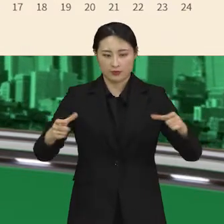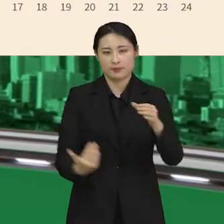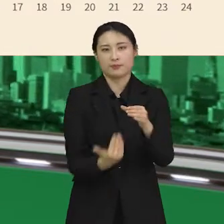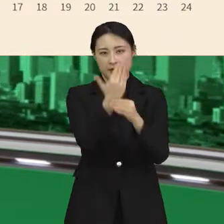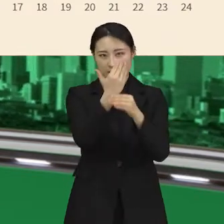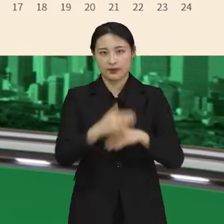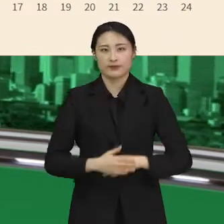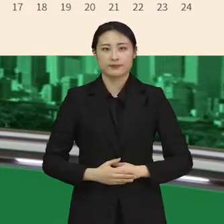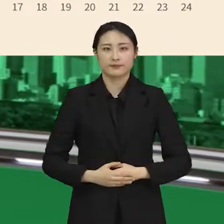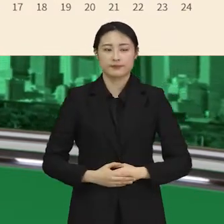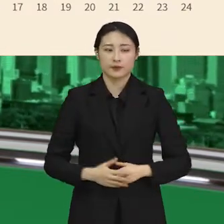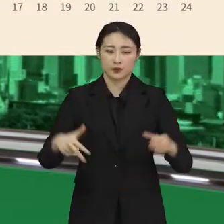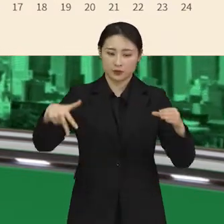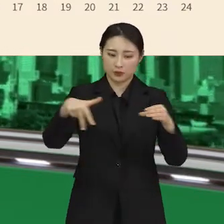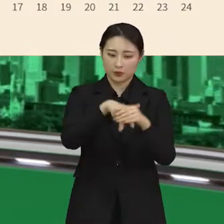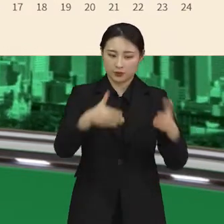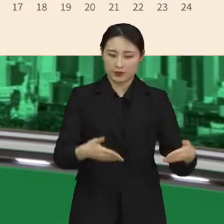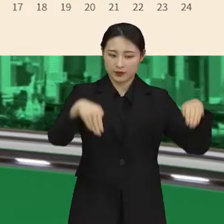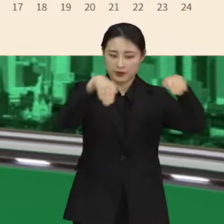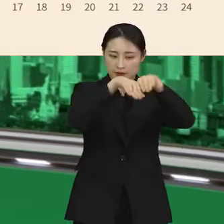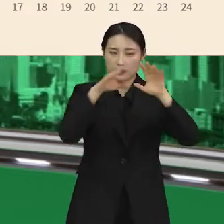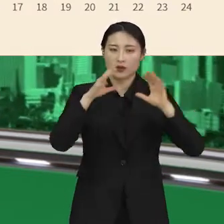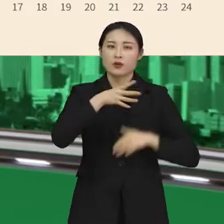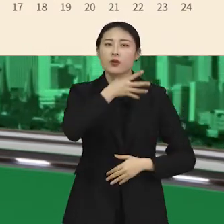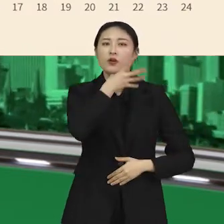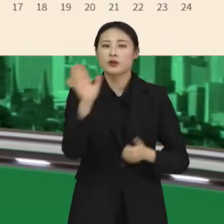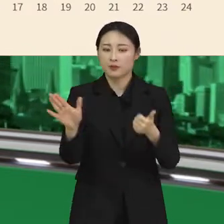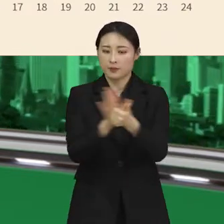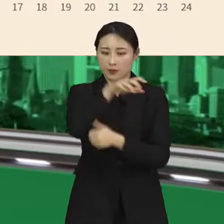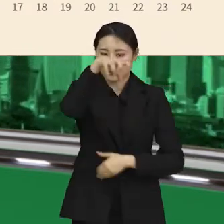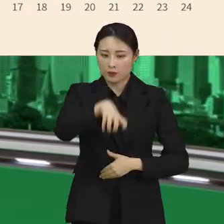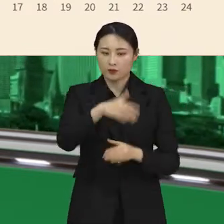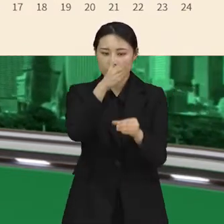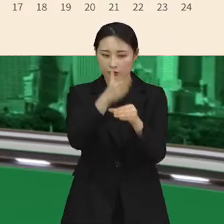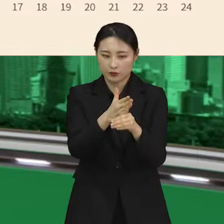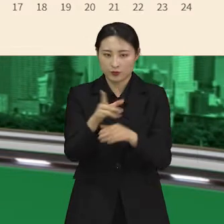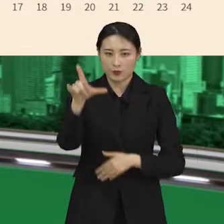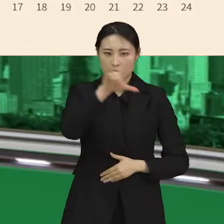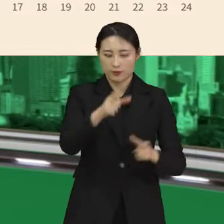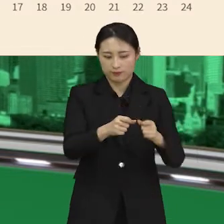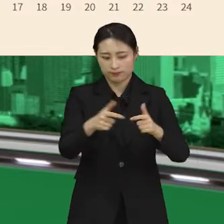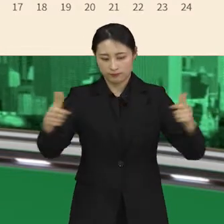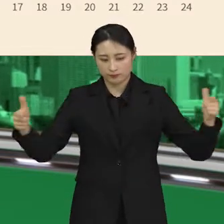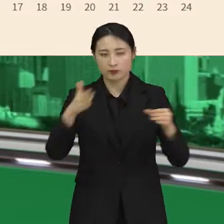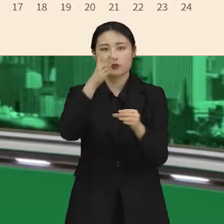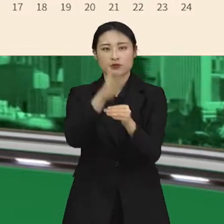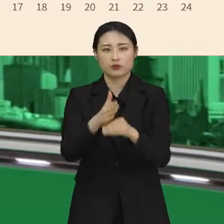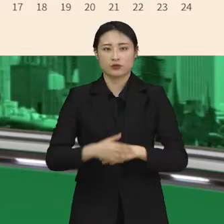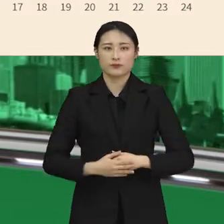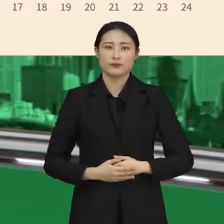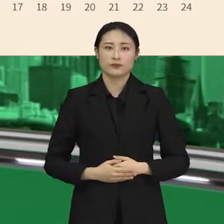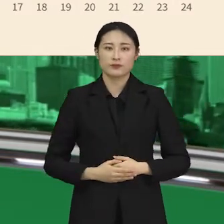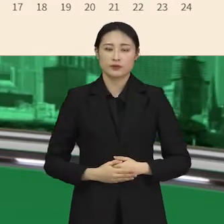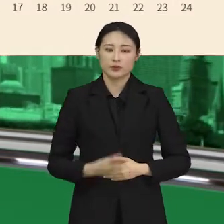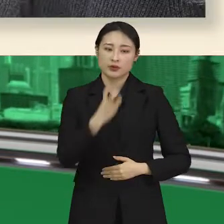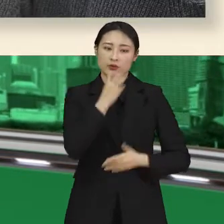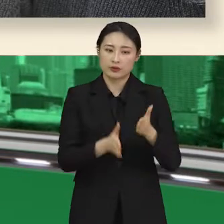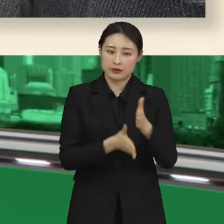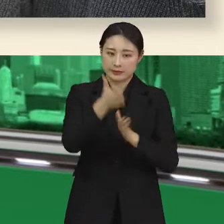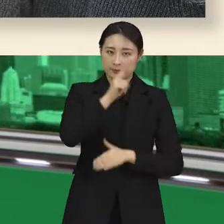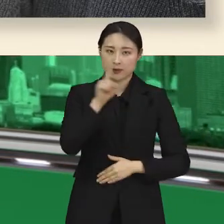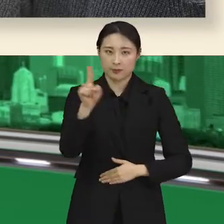발생했는데, 종교시설과 요양시설들을 중심으로 확산세가 커지는 양상입니다. 서울시에